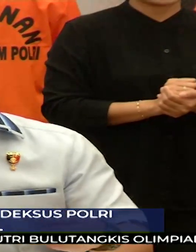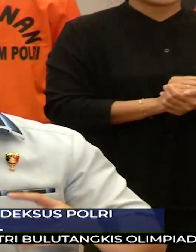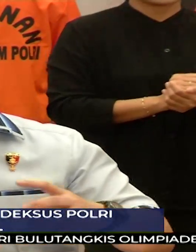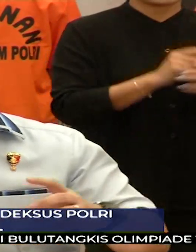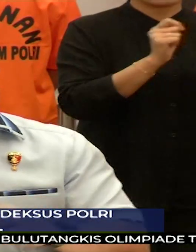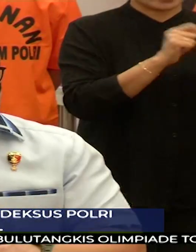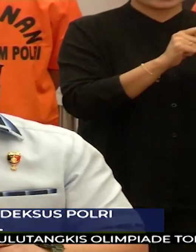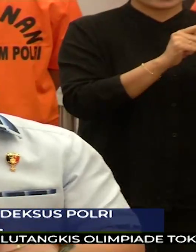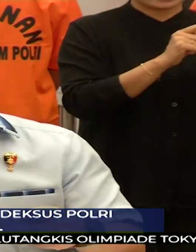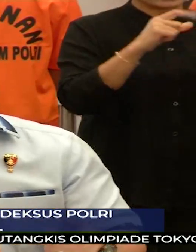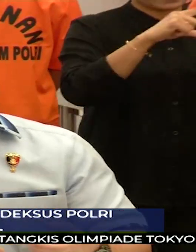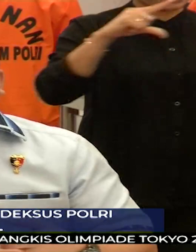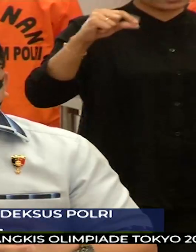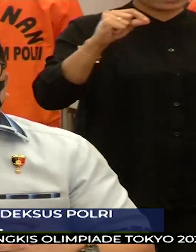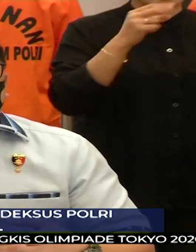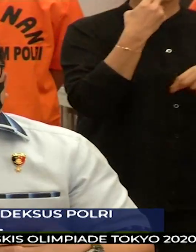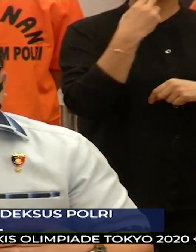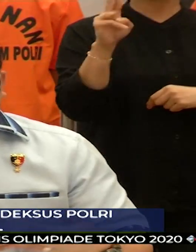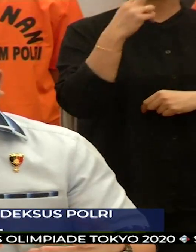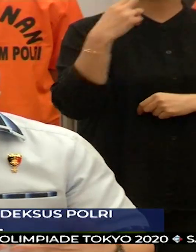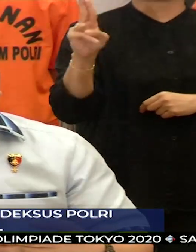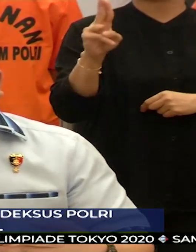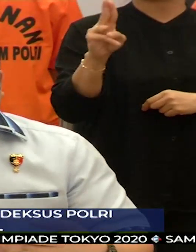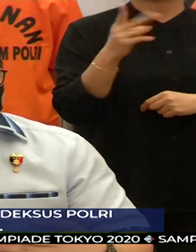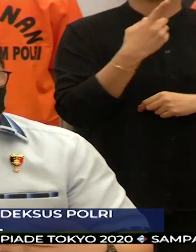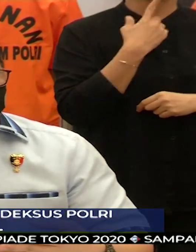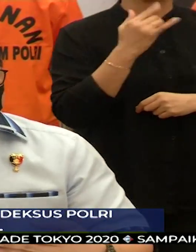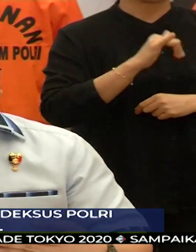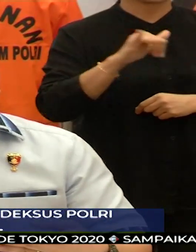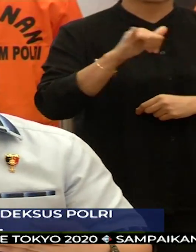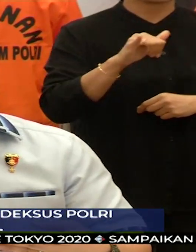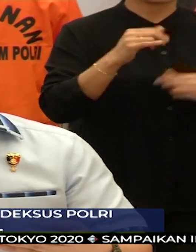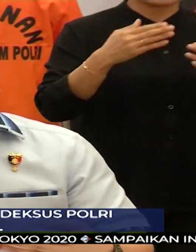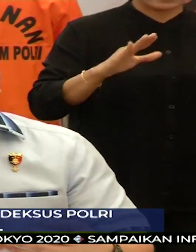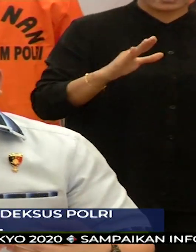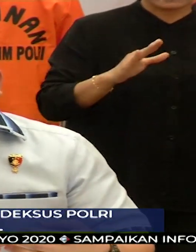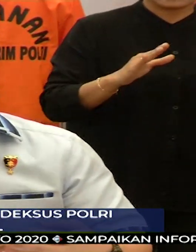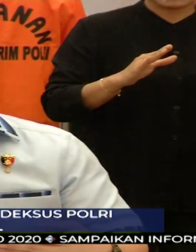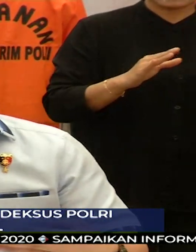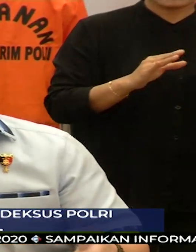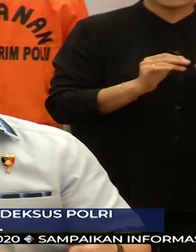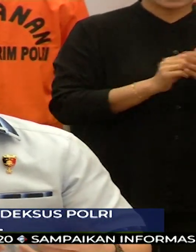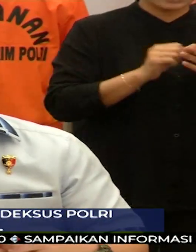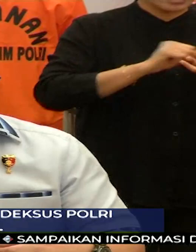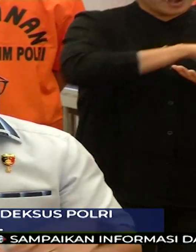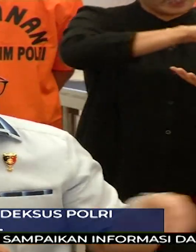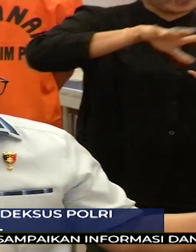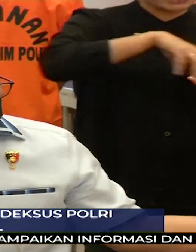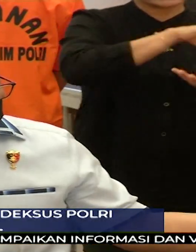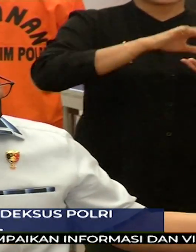pesan-pesan tulisan yang mungkin sifatnya sudah mencemarkan nama